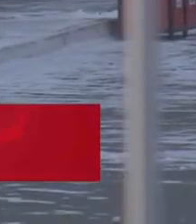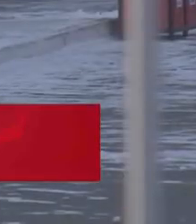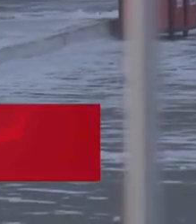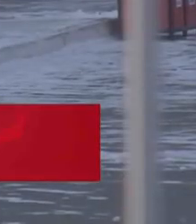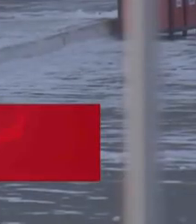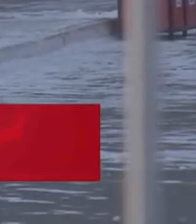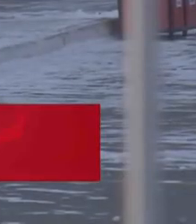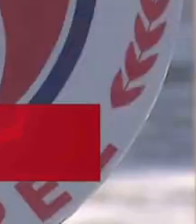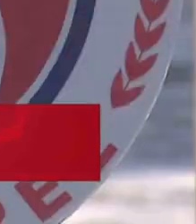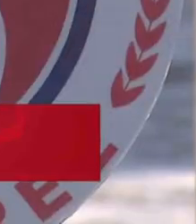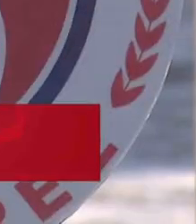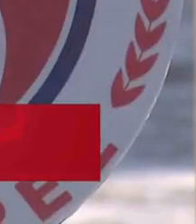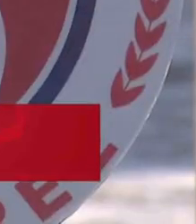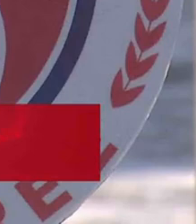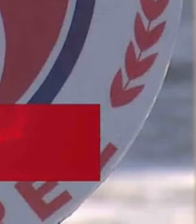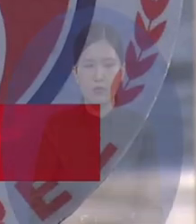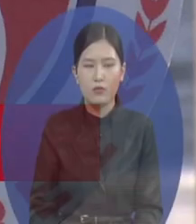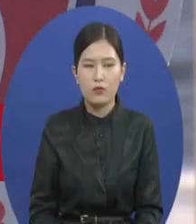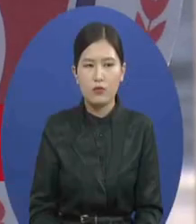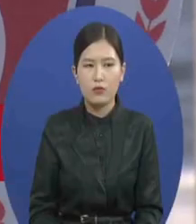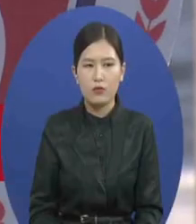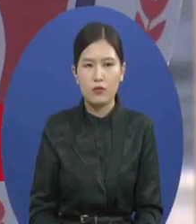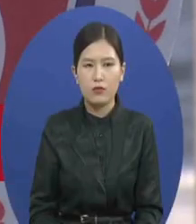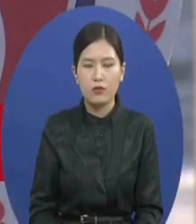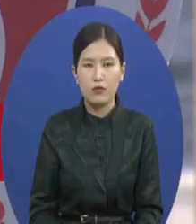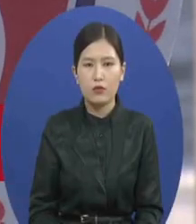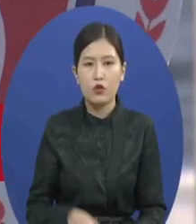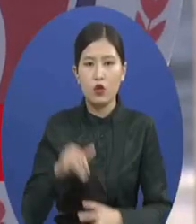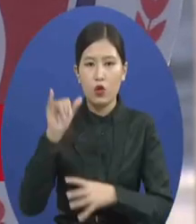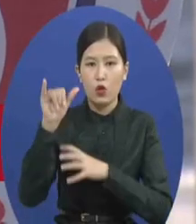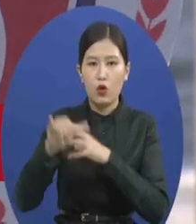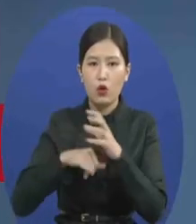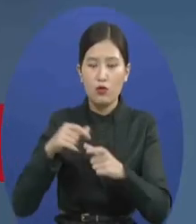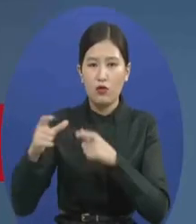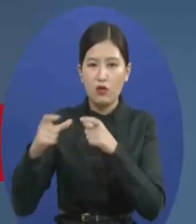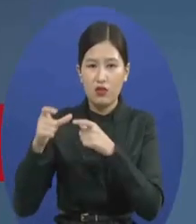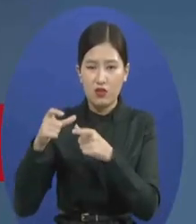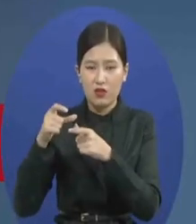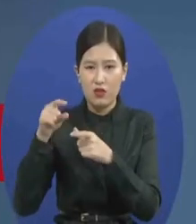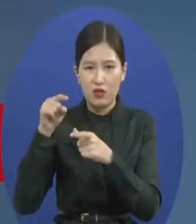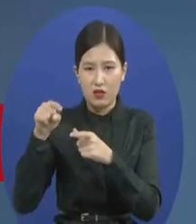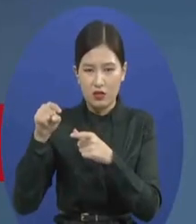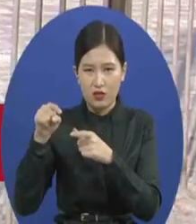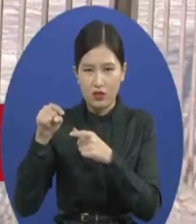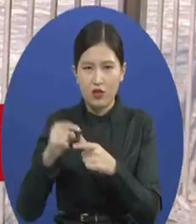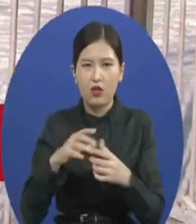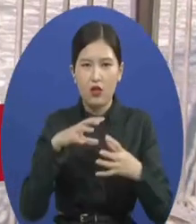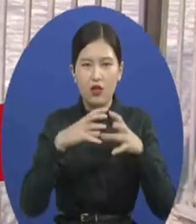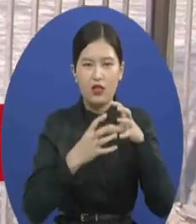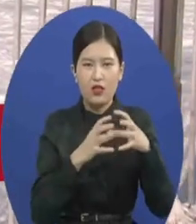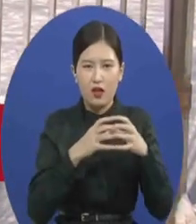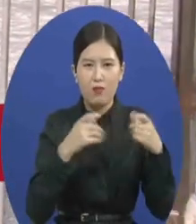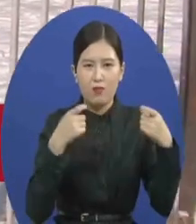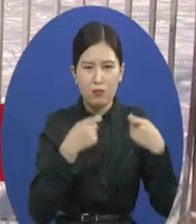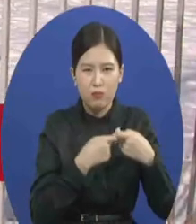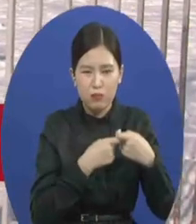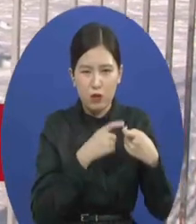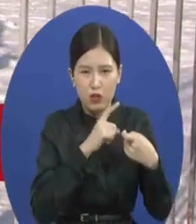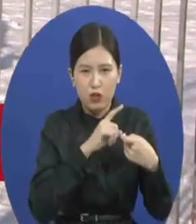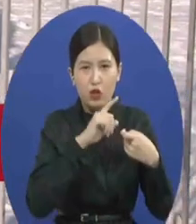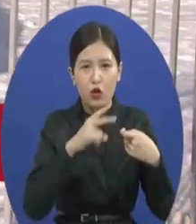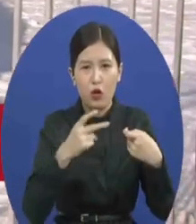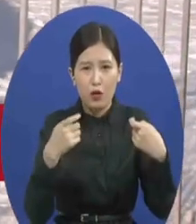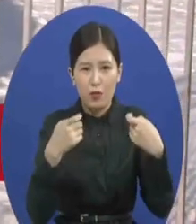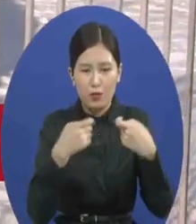мэдээг нэгтгэхэд үзвэл олон улсын эдийн засаг дэлхийн 2 дугаар дайнаас хойш ийм гүн гүнзгий хямрал өртөж байсангүй гэсэн